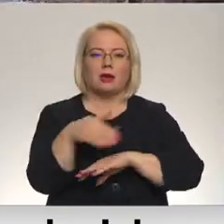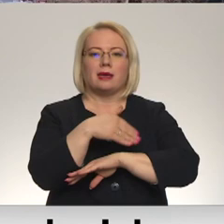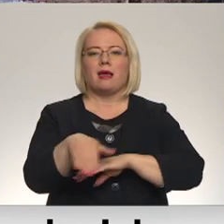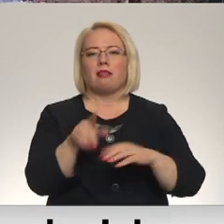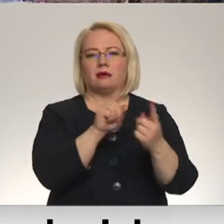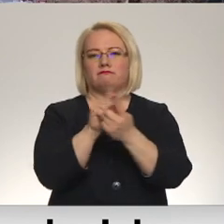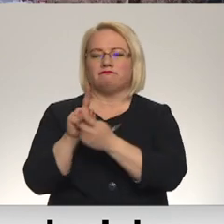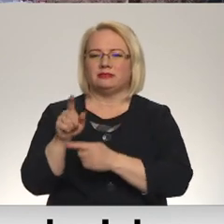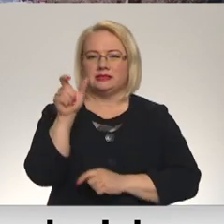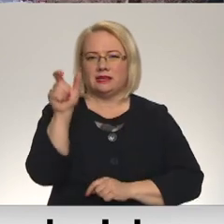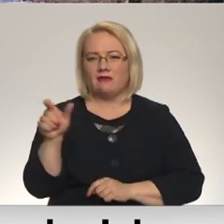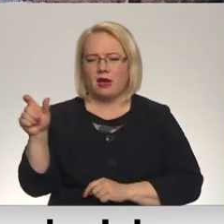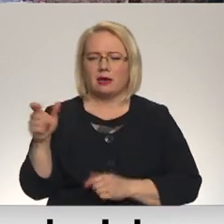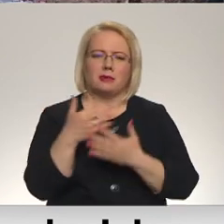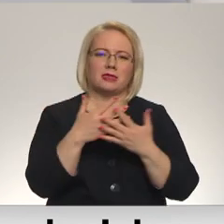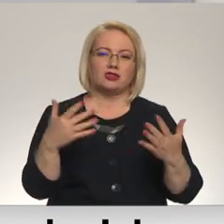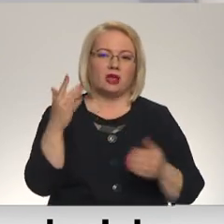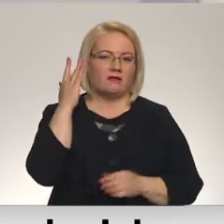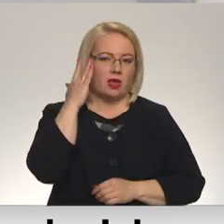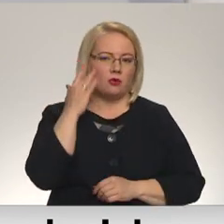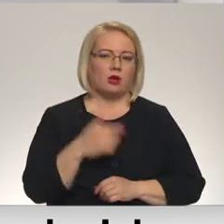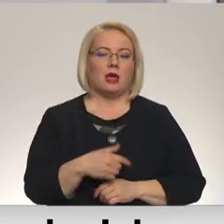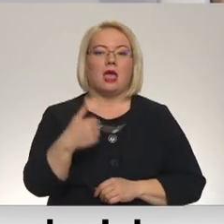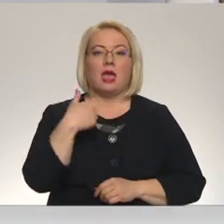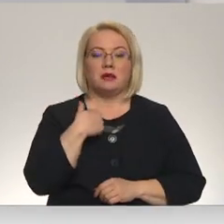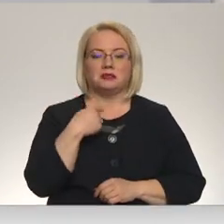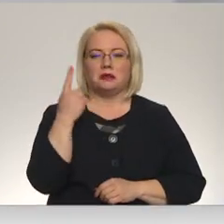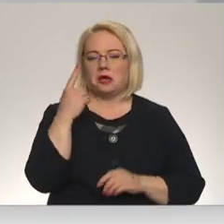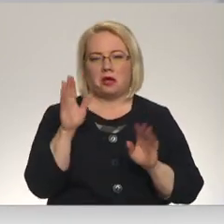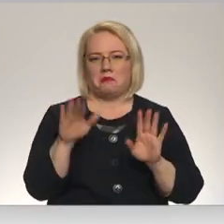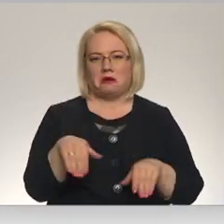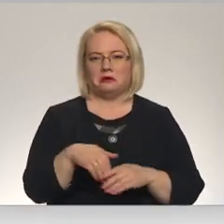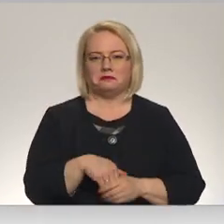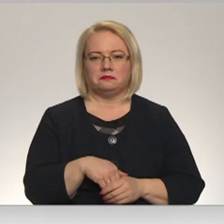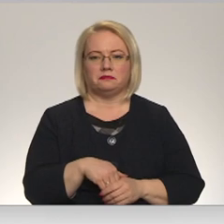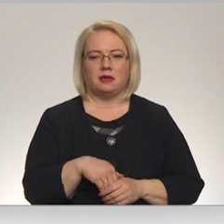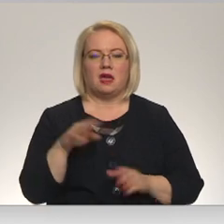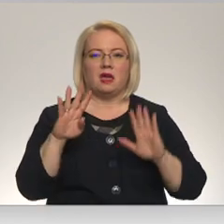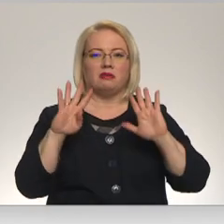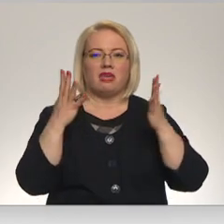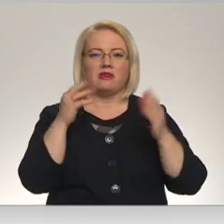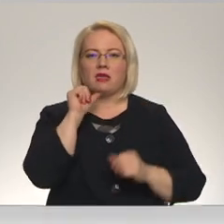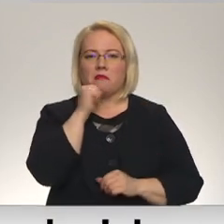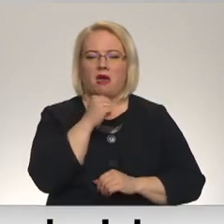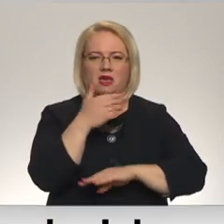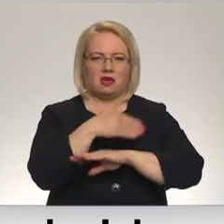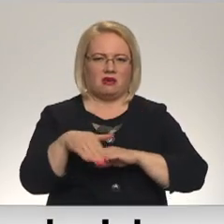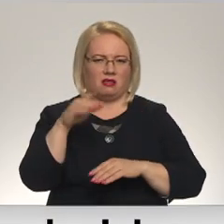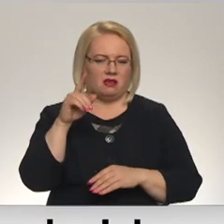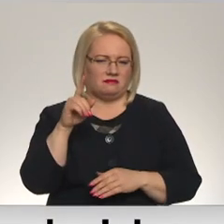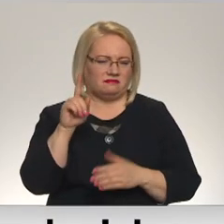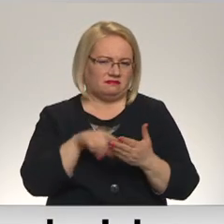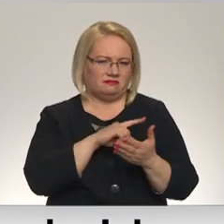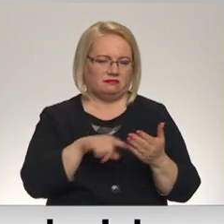sastaptajiem iedzīvotājiem ir dažādi viedokļi. Es tikai par. Jā, tā 9. Maija iela galīgi, tāpat kā